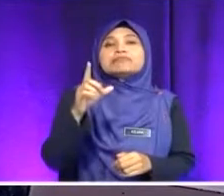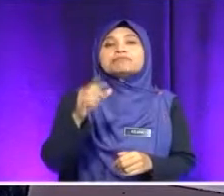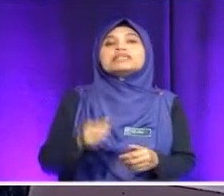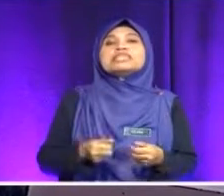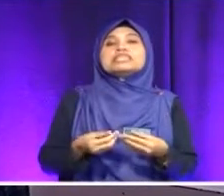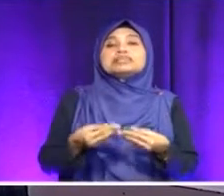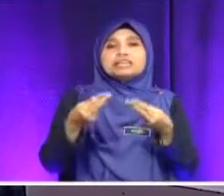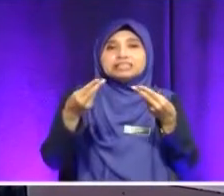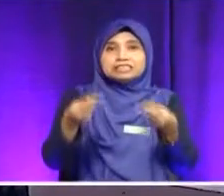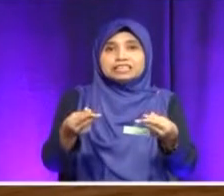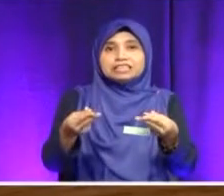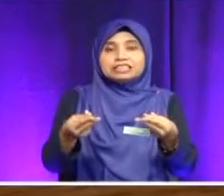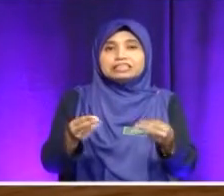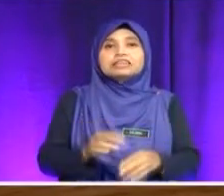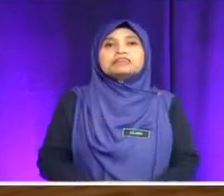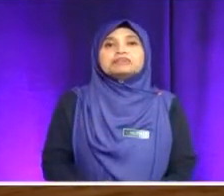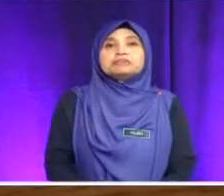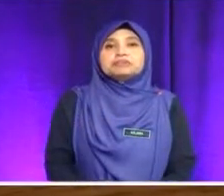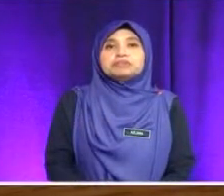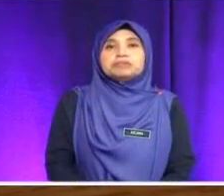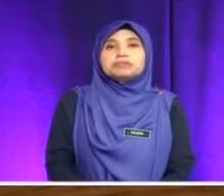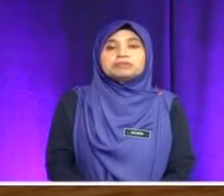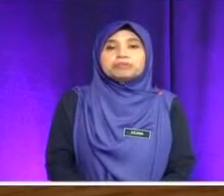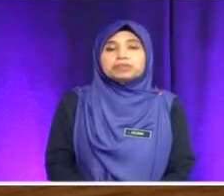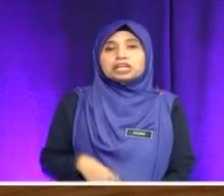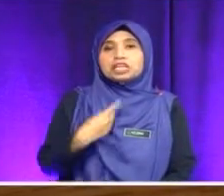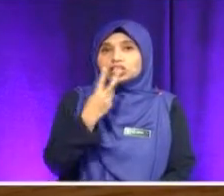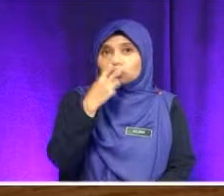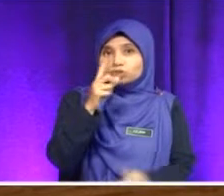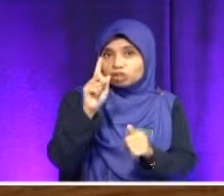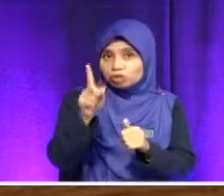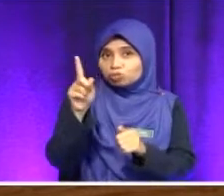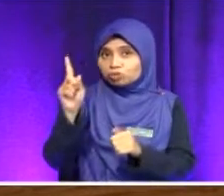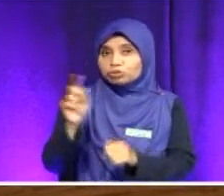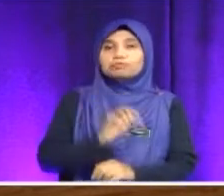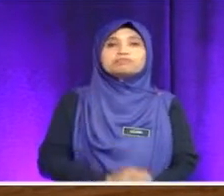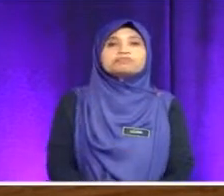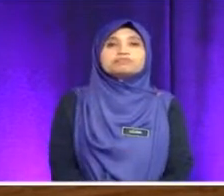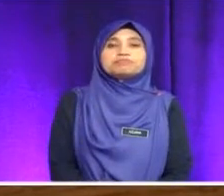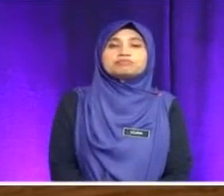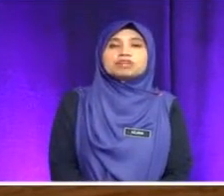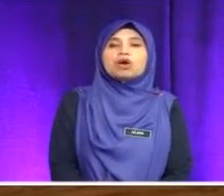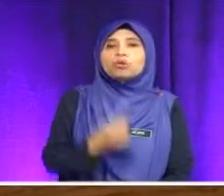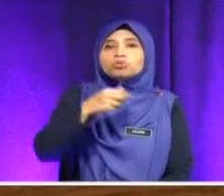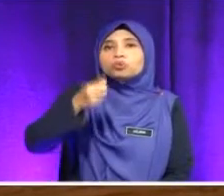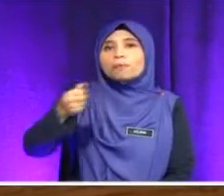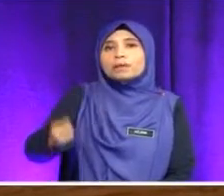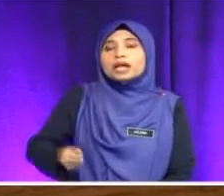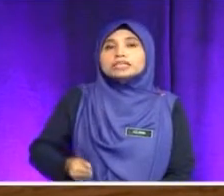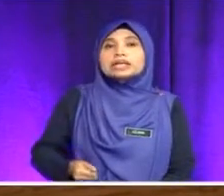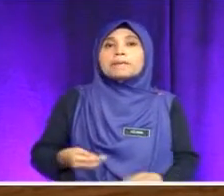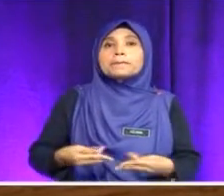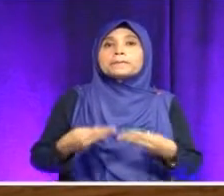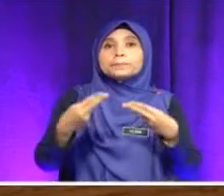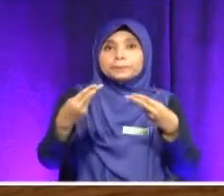penyajian perabotan liner Ayo kita tengok satu persatu Hai Ki untuk peralatan penyajian kita ada